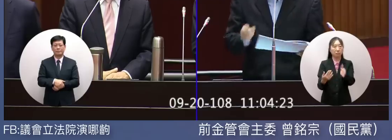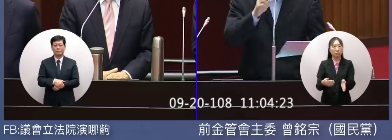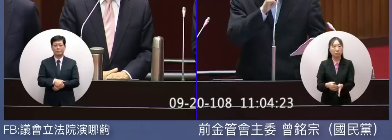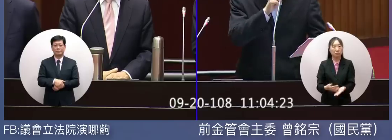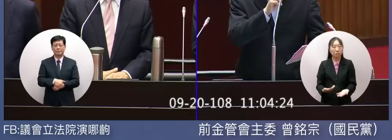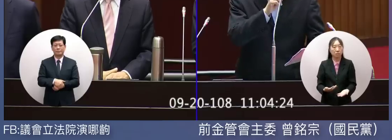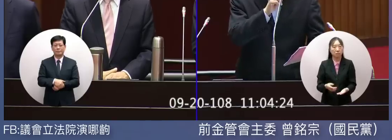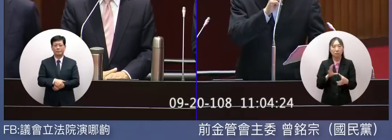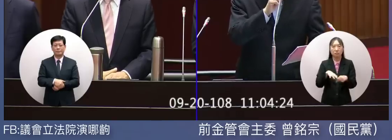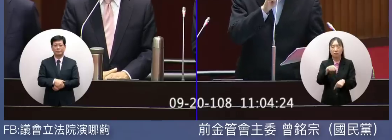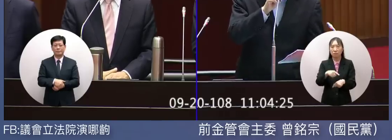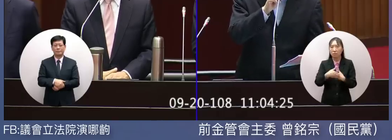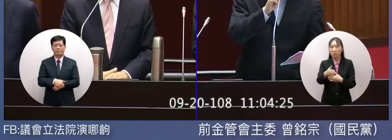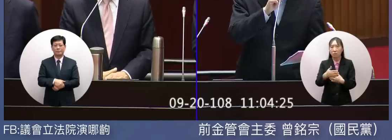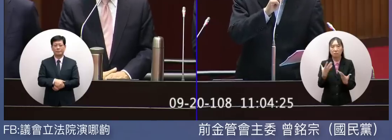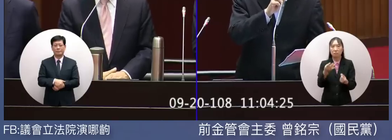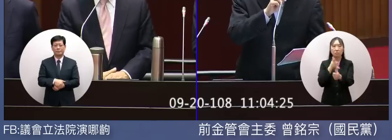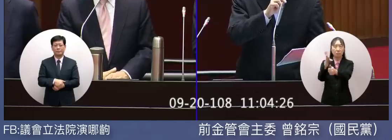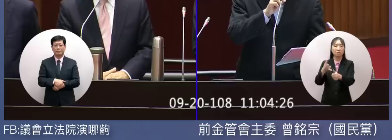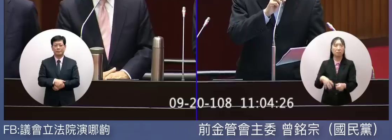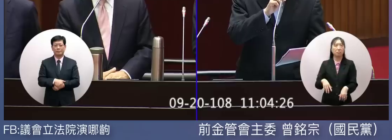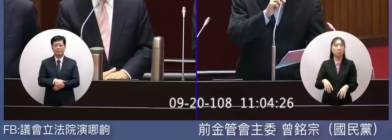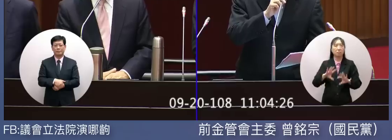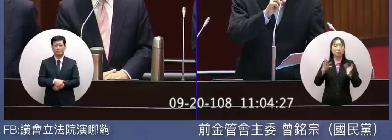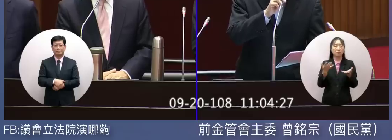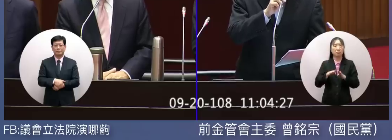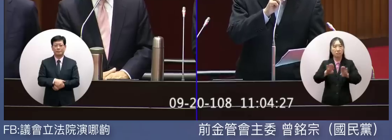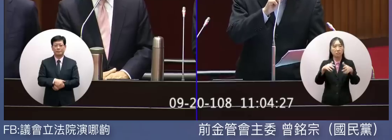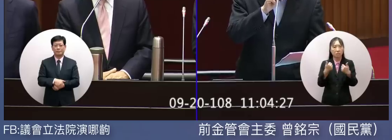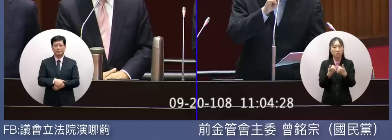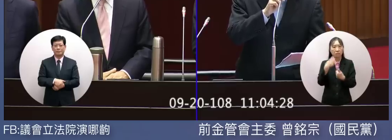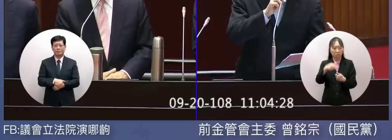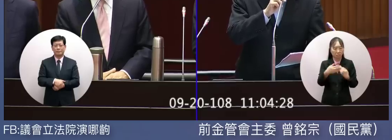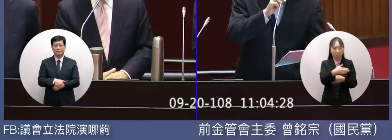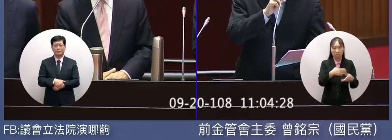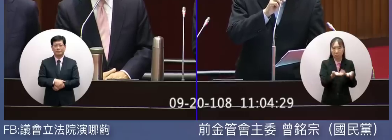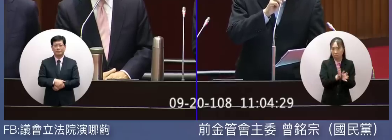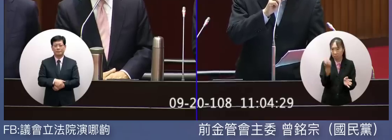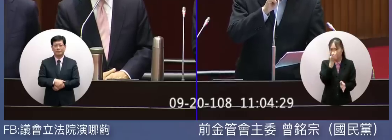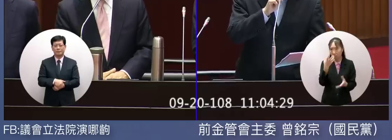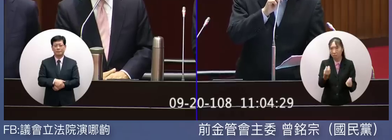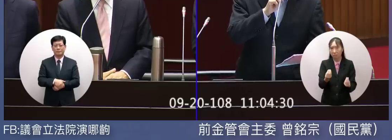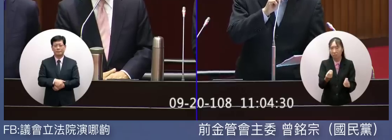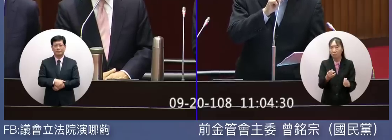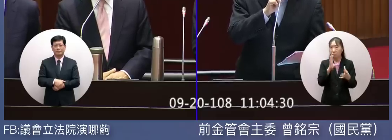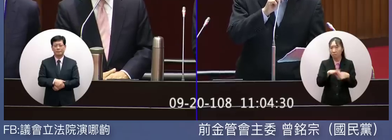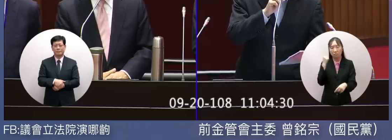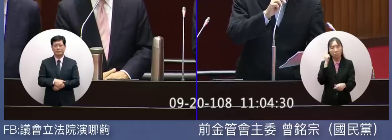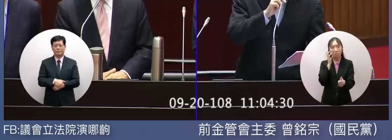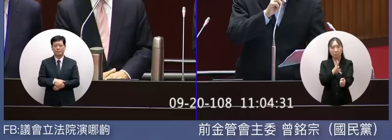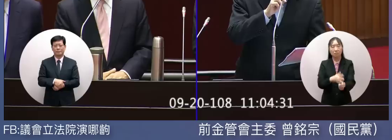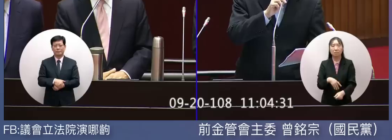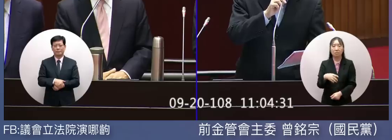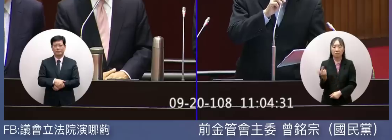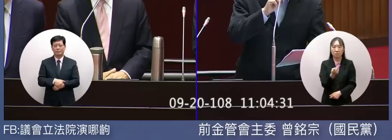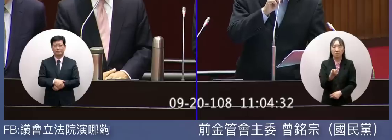程序上也没有经过国发会跟交通部的审查。那我请教您，交通部跟国